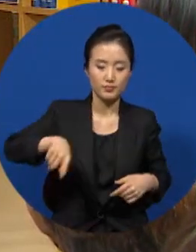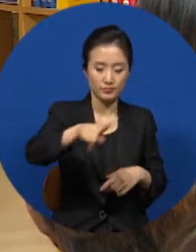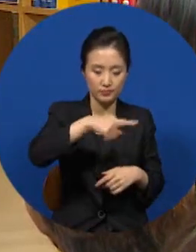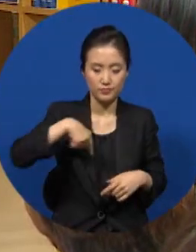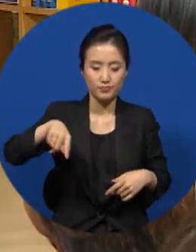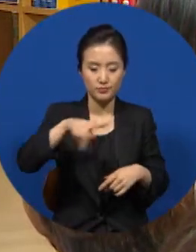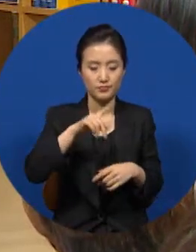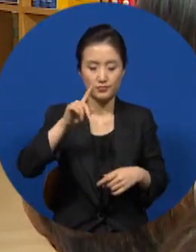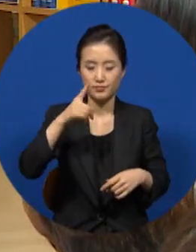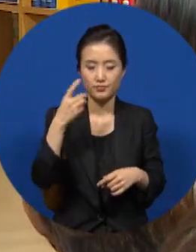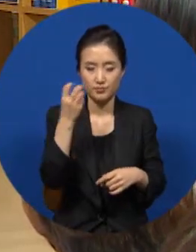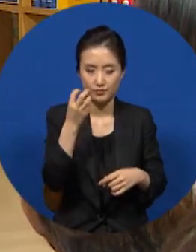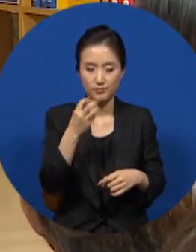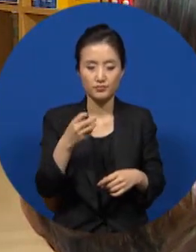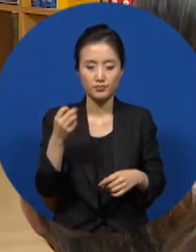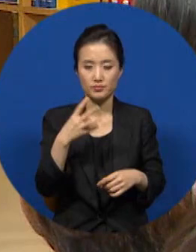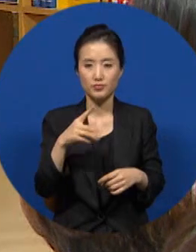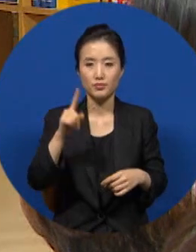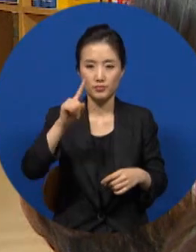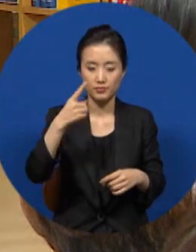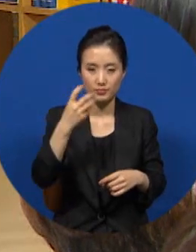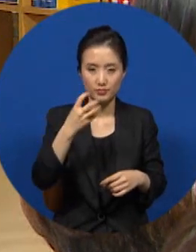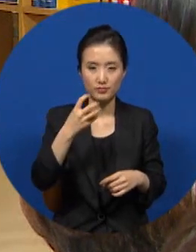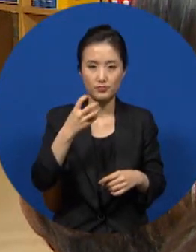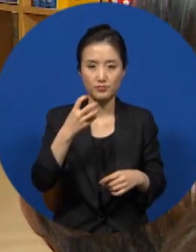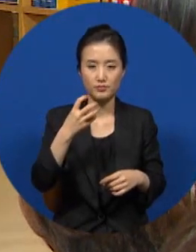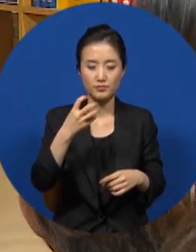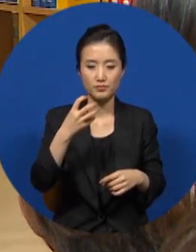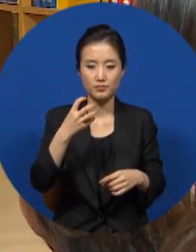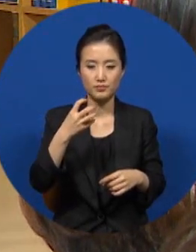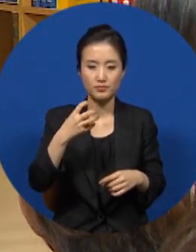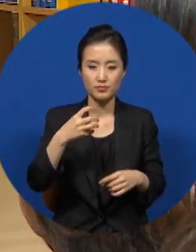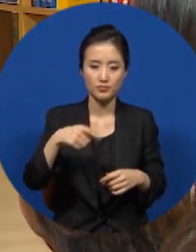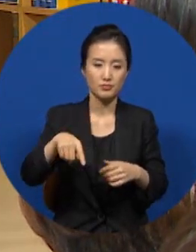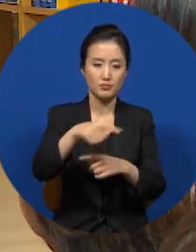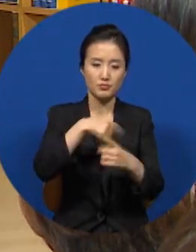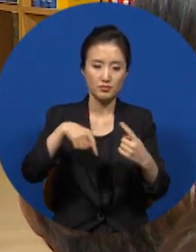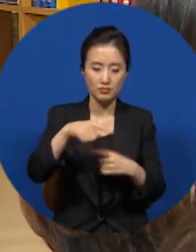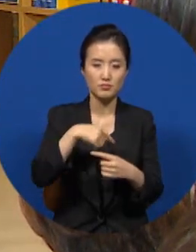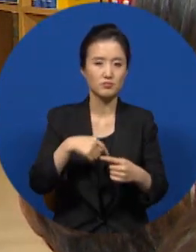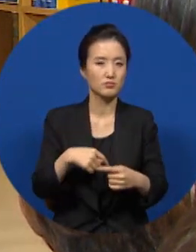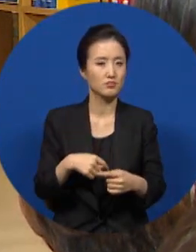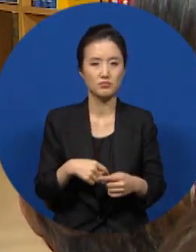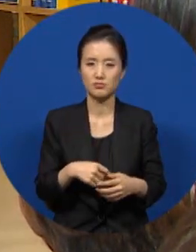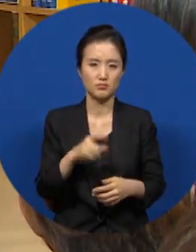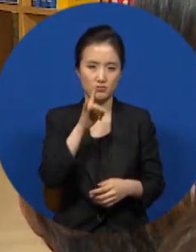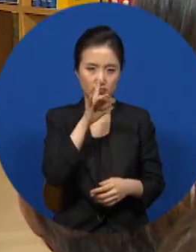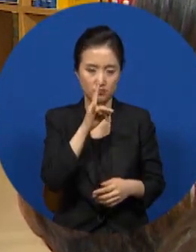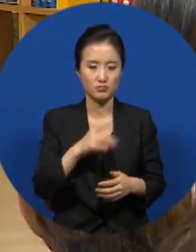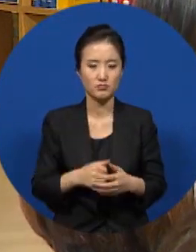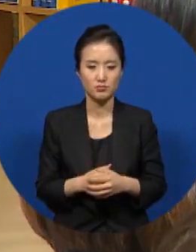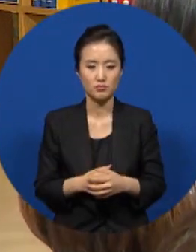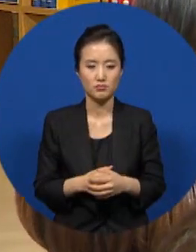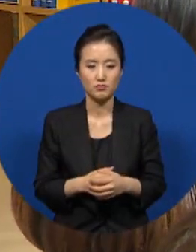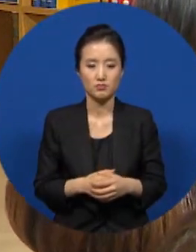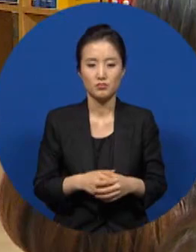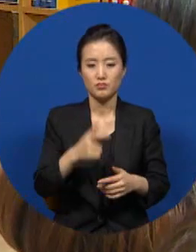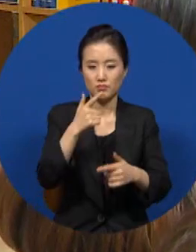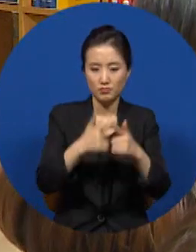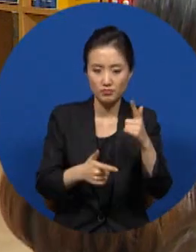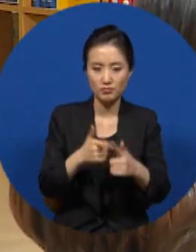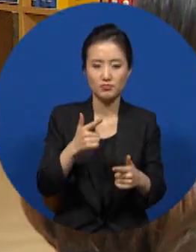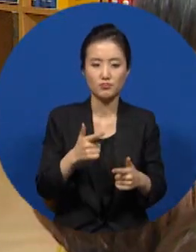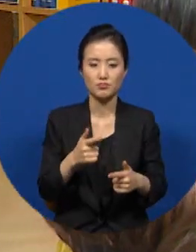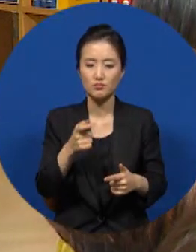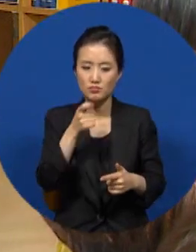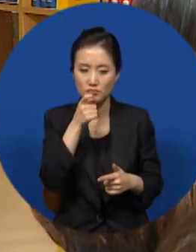것들은 극하는 관계예요. 목은 화를 생하고 화는 토를 생하고 토는 금, 금은 수, 수는 목을 생하는 것을